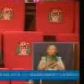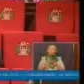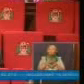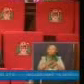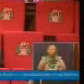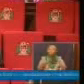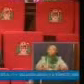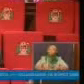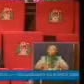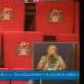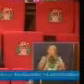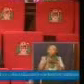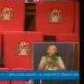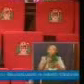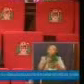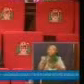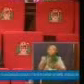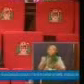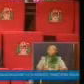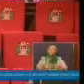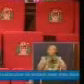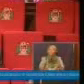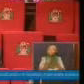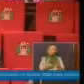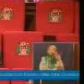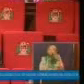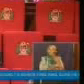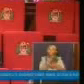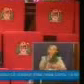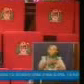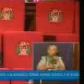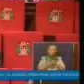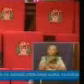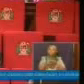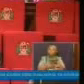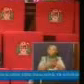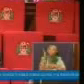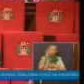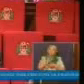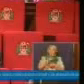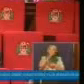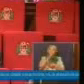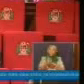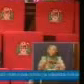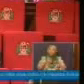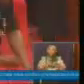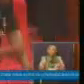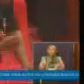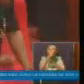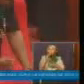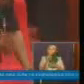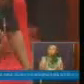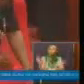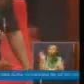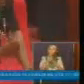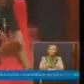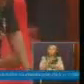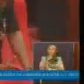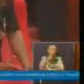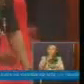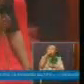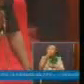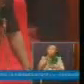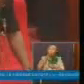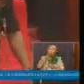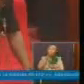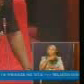Wakapewa, walisema wasipopewa watatoka na mchakato utaishia hapo. Wakapewa, lakini tulio wengi tukasema basi walio wengi, madam dakika